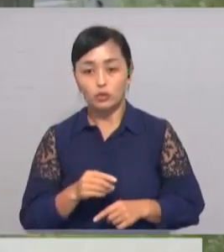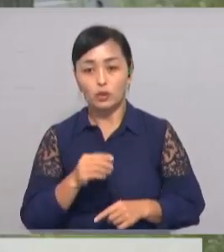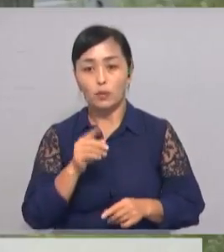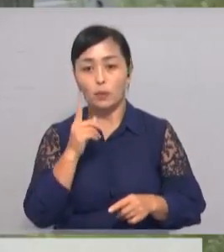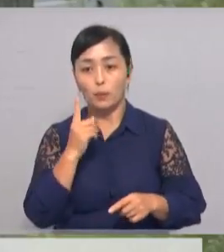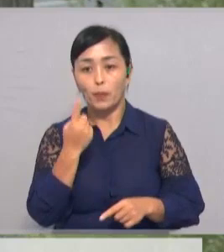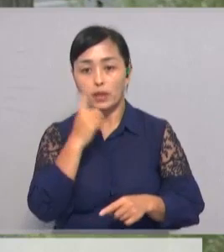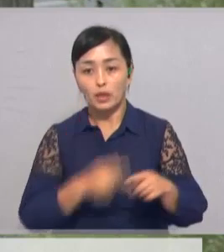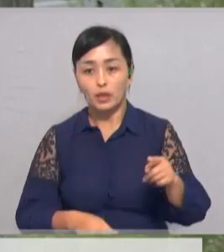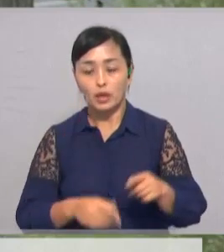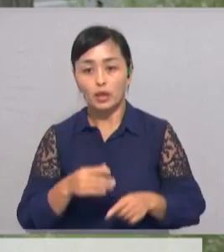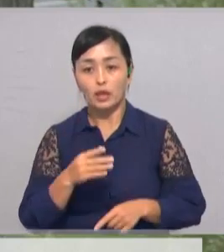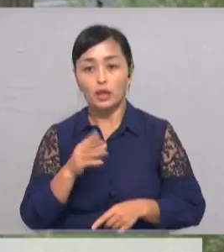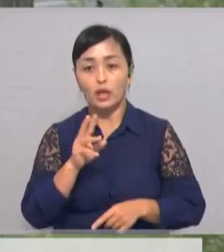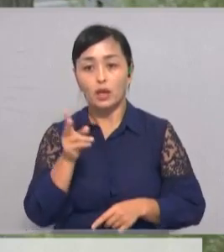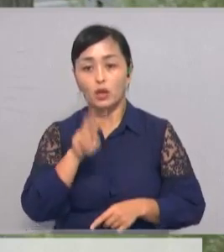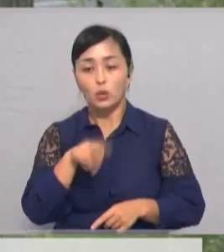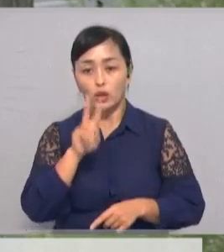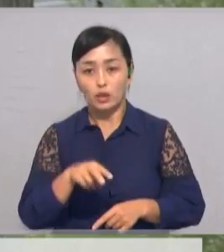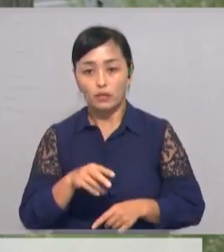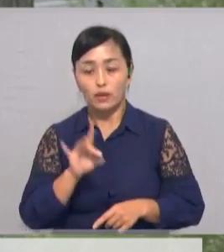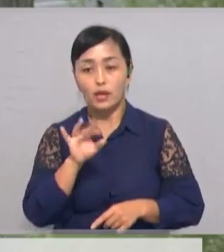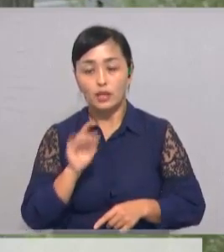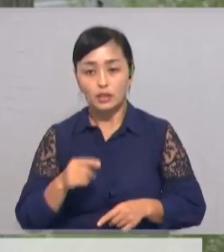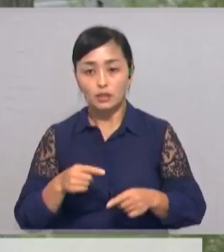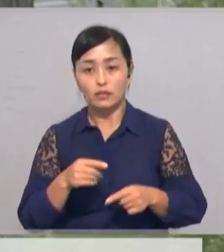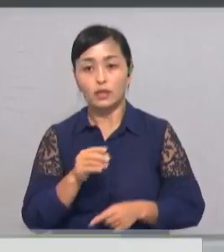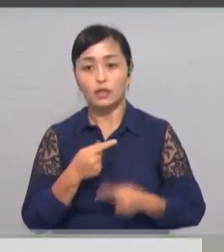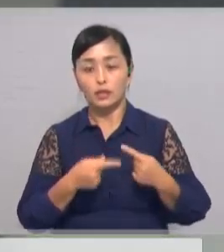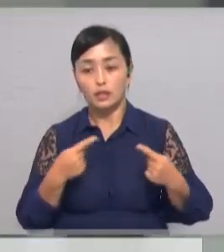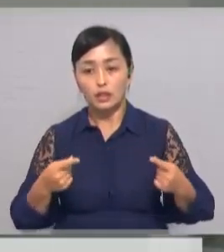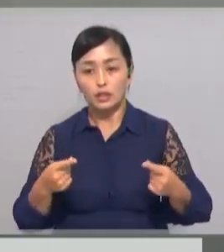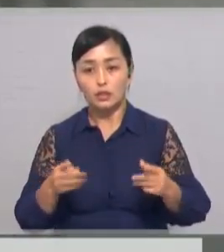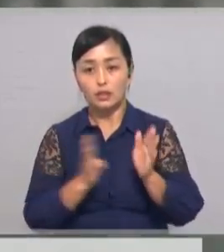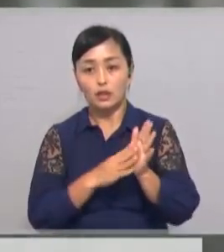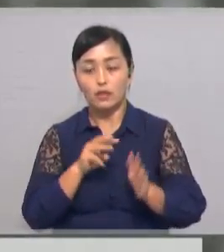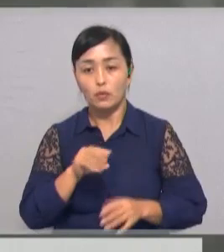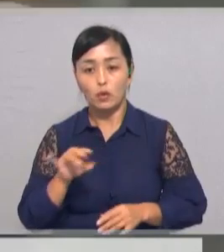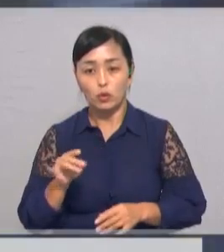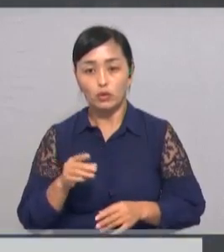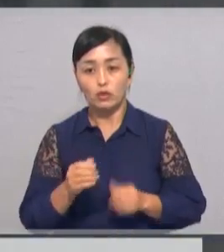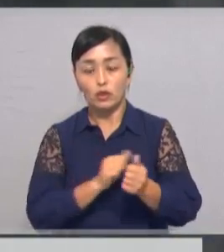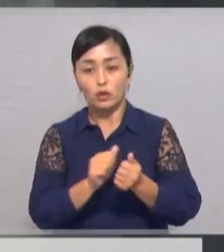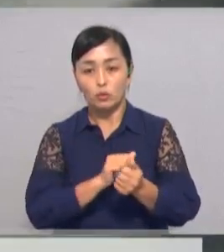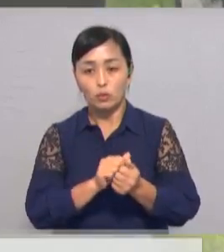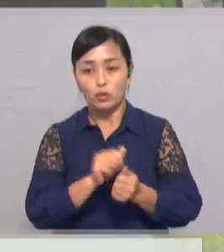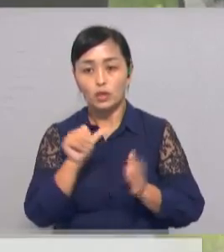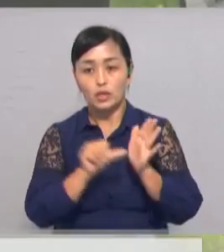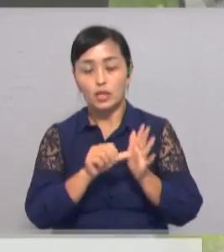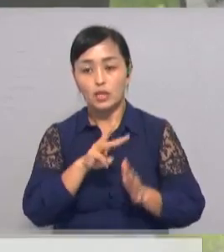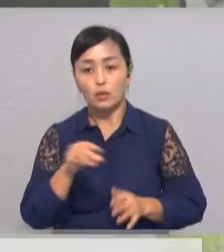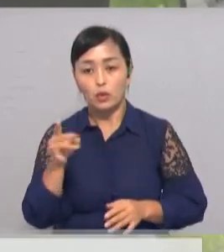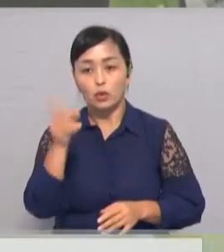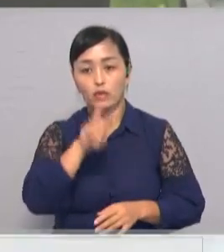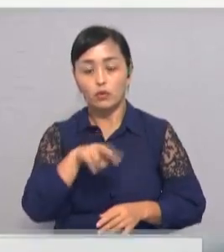миллиона долларов, также производство резиновых и пластмассовых изделий на сумму 9 миллионов долларов, бумажные изделия – 6 миллионов